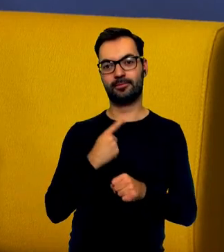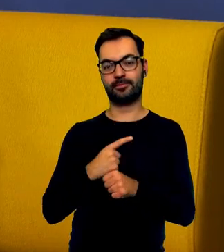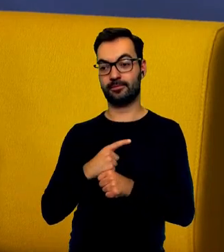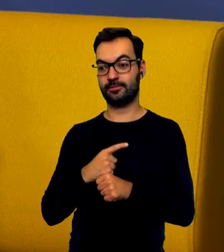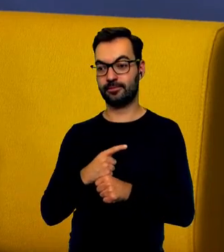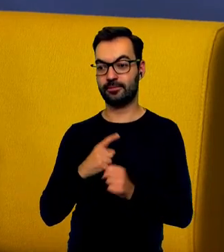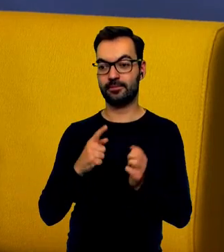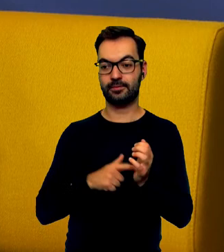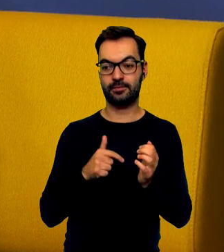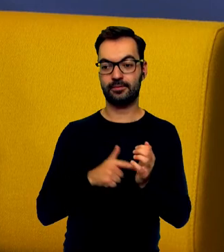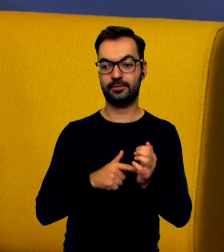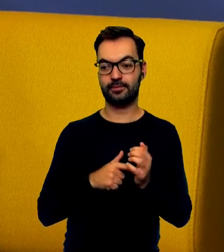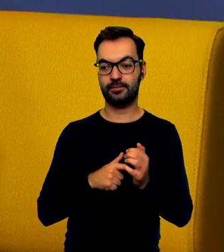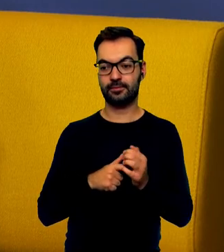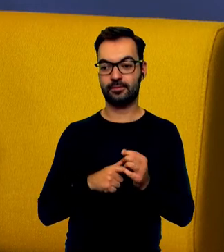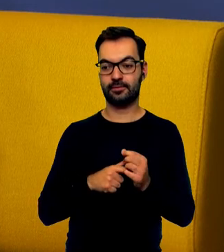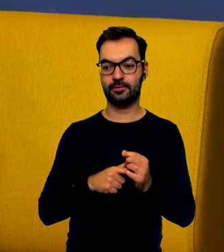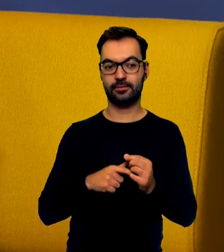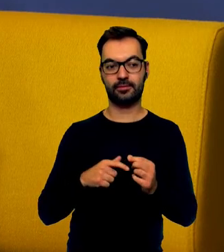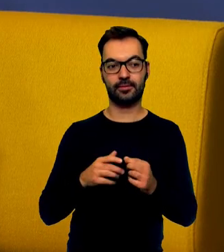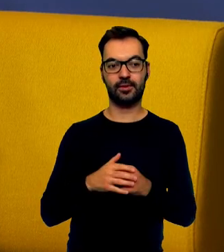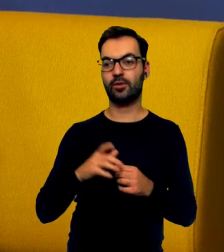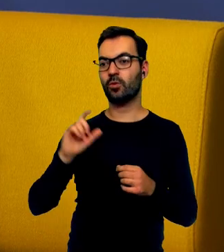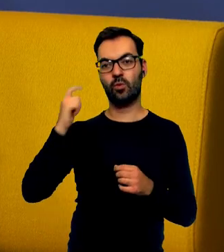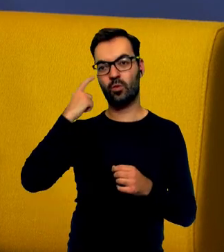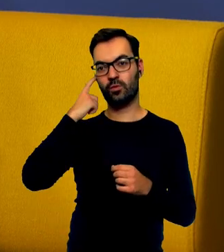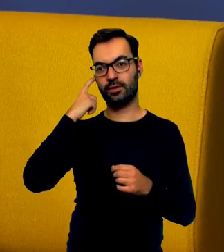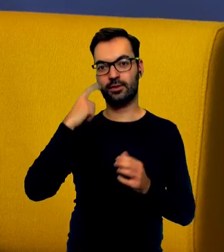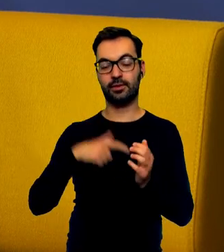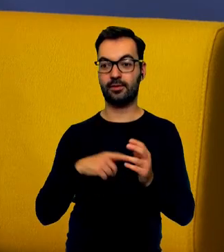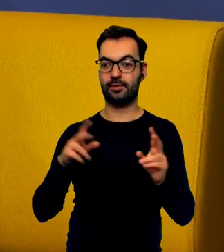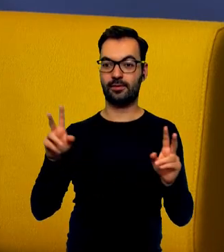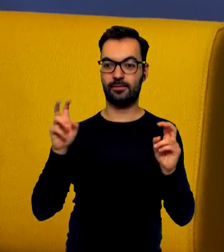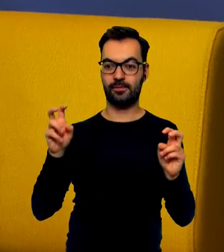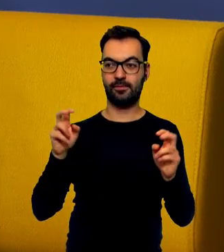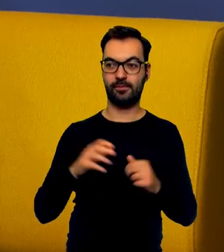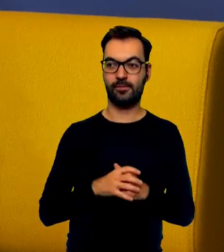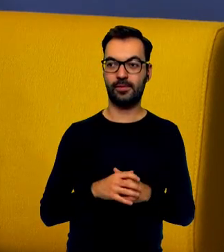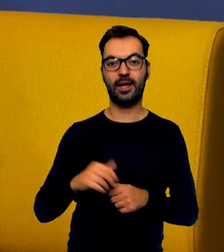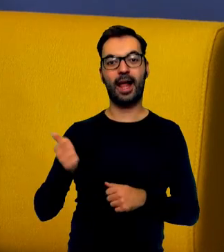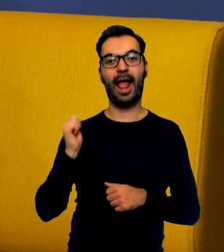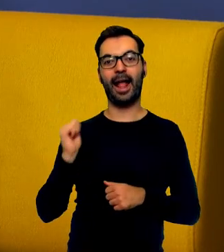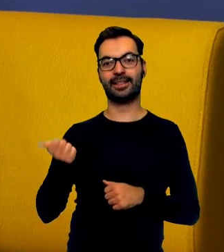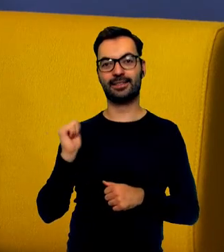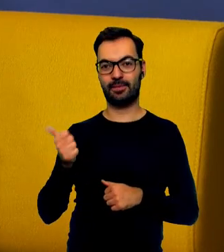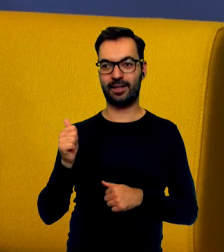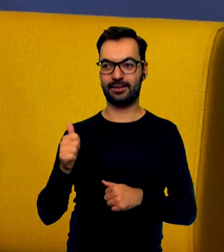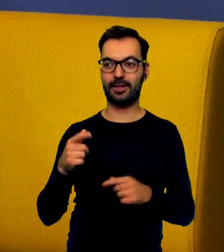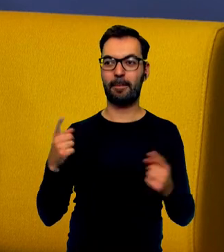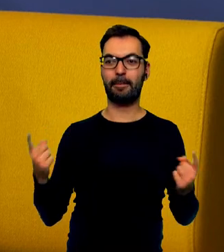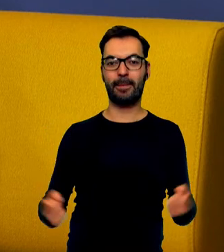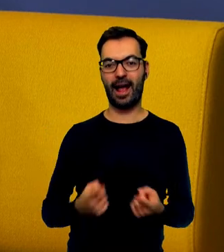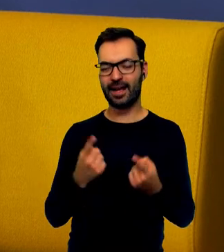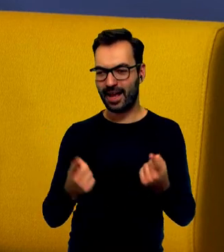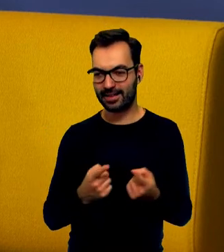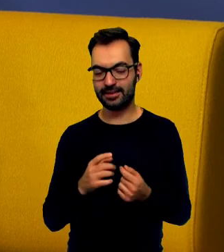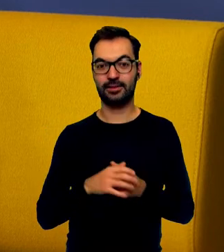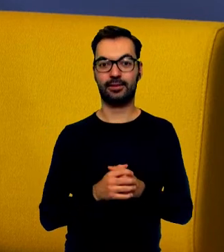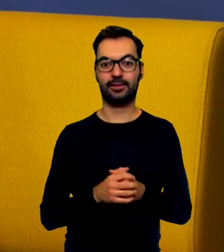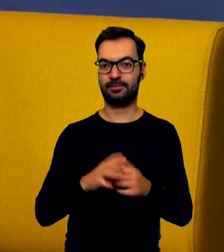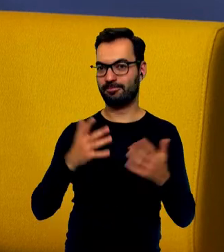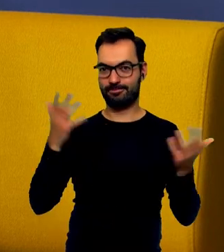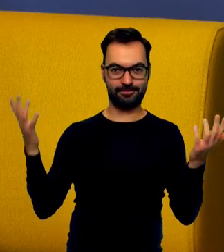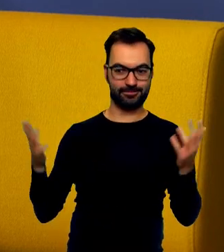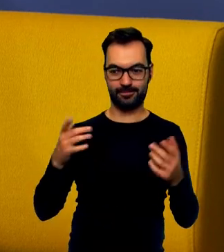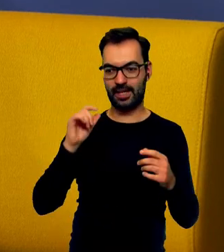decyzyjnych, zazwyczaj od, a już w szczególności od tak zwanych ekspertów, od wiesz, marketingu,